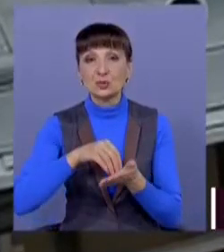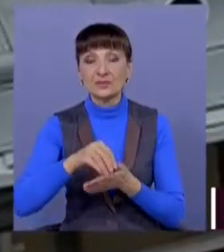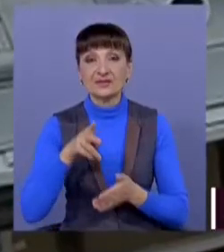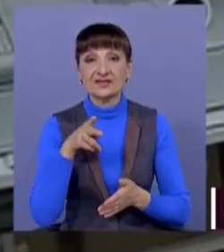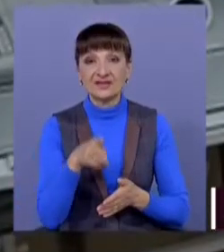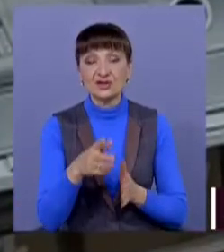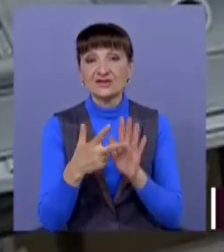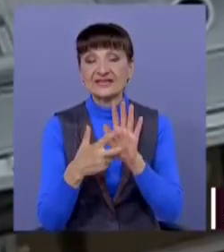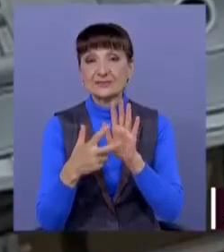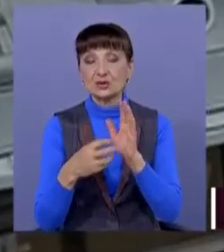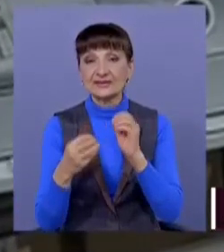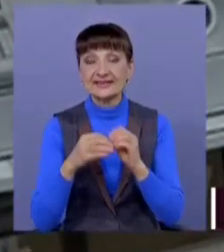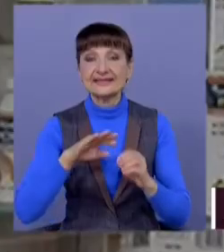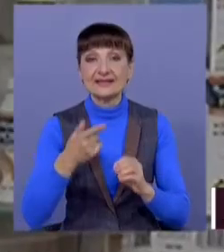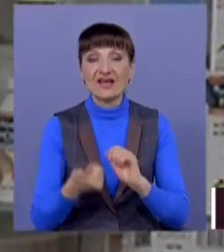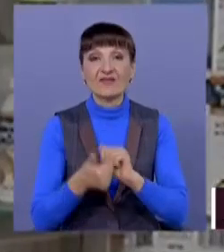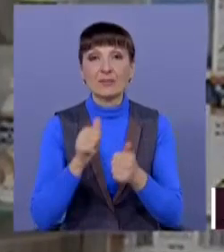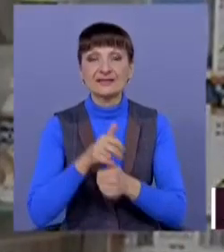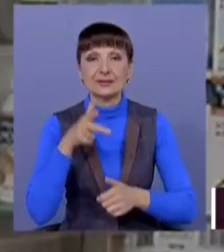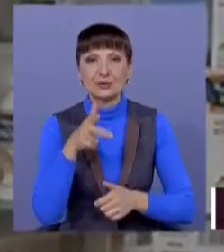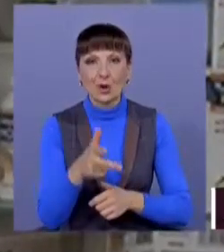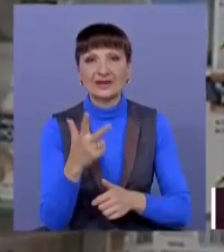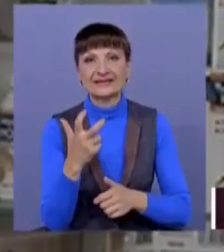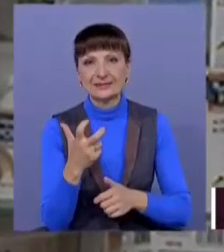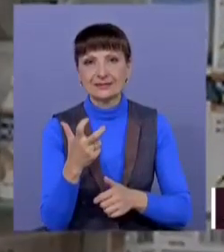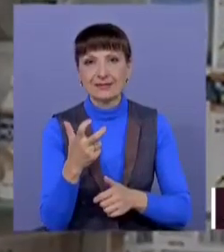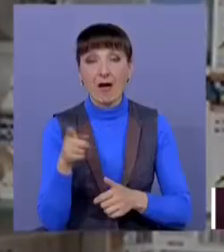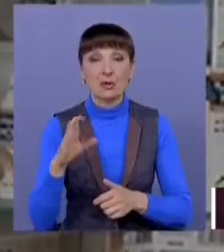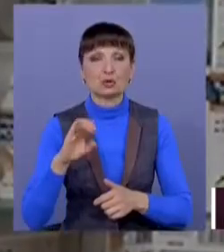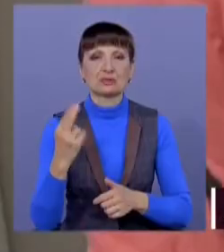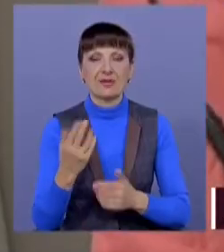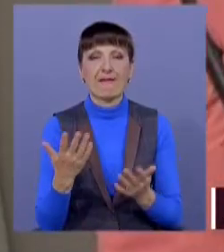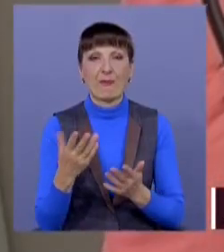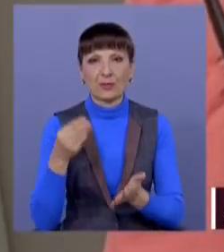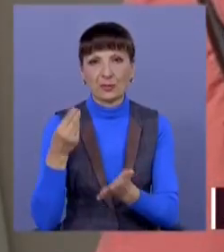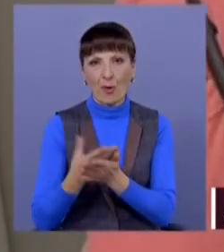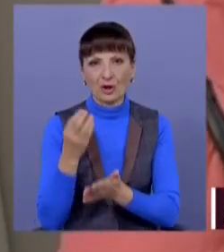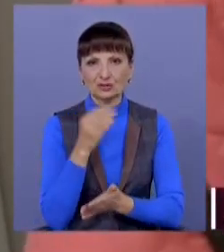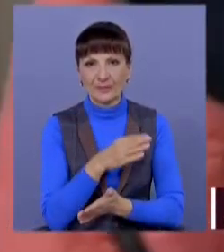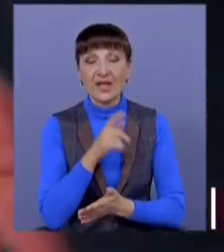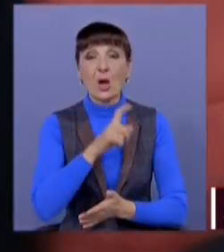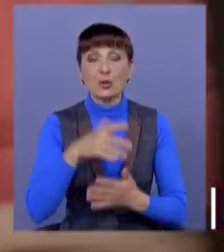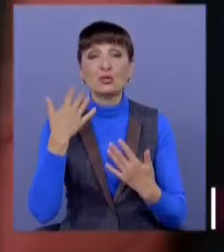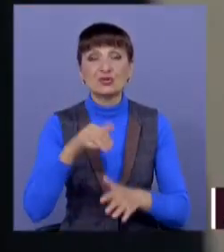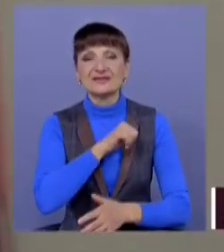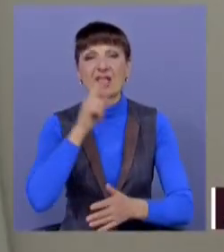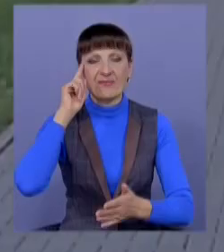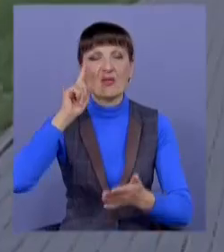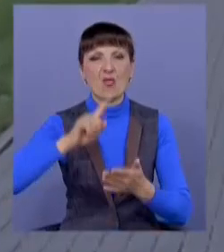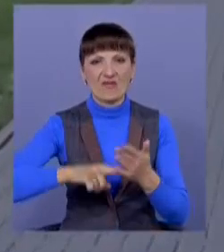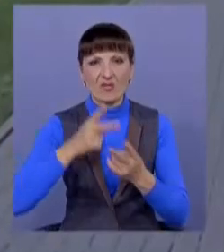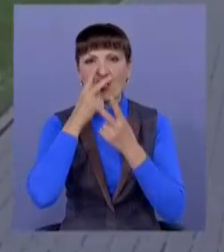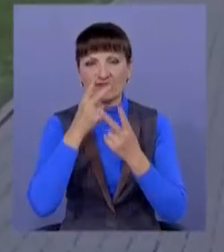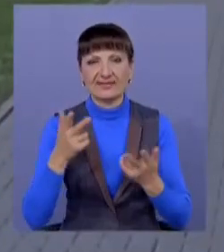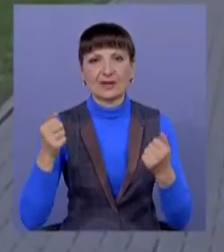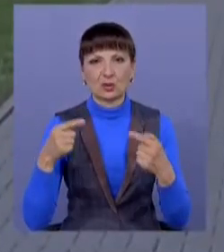за 2810 тенге вместо 3300 в якобы социальной. Впрочем, некоторые горожане уже и сами в этом убедились. Ну,